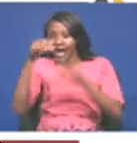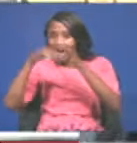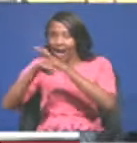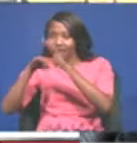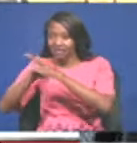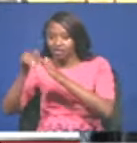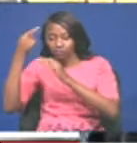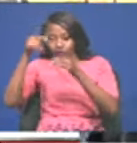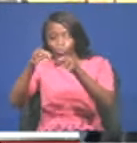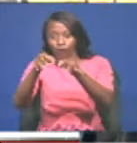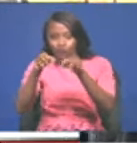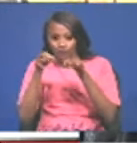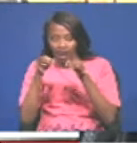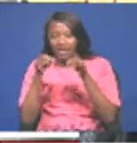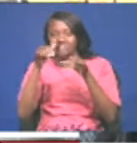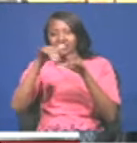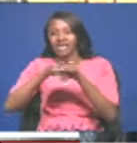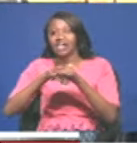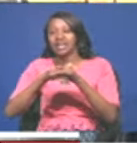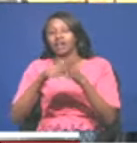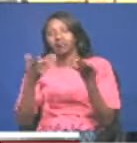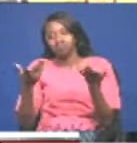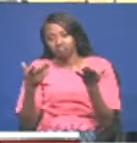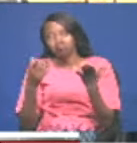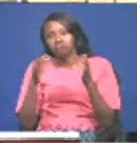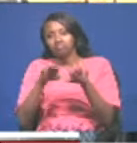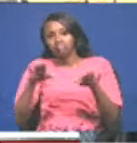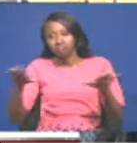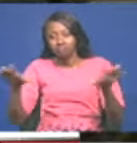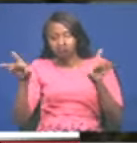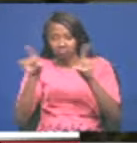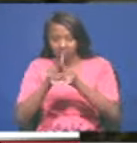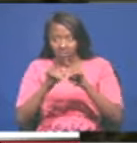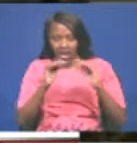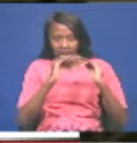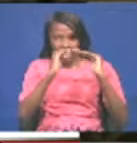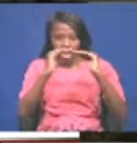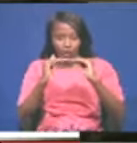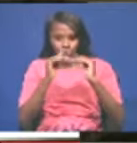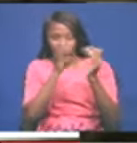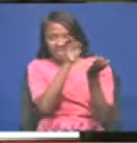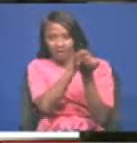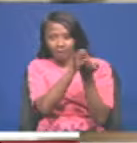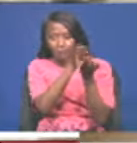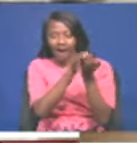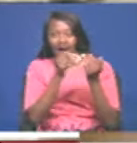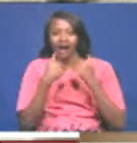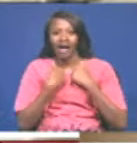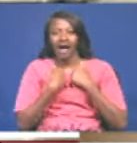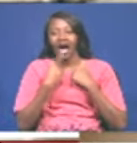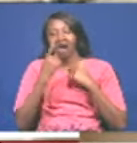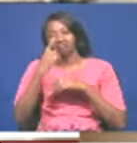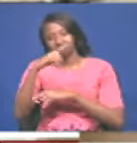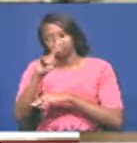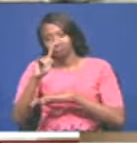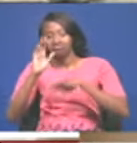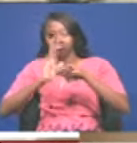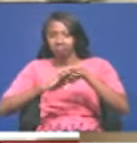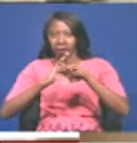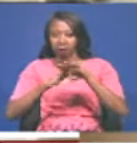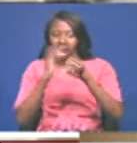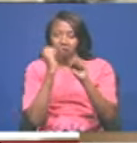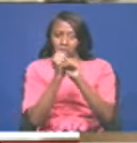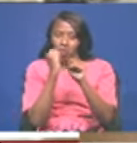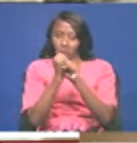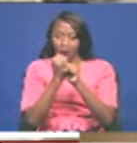capital markets. Na hatimaye, Benki ya Equity imetambuliwa na chama cha wenye benki nchini kutokana na juhudi zake za kukabiliana